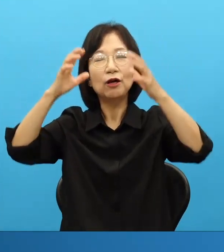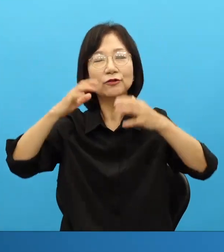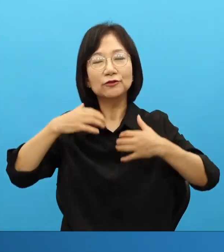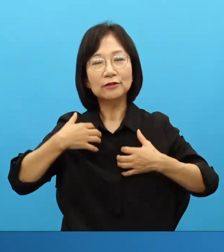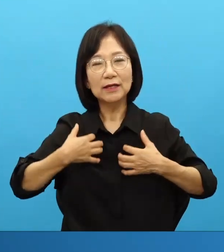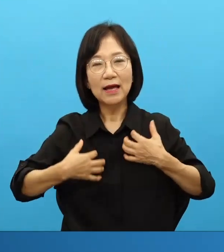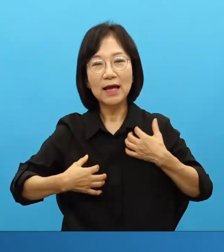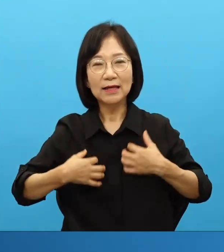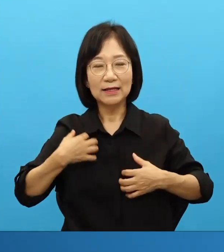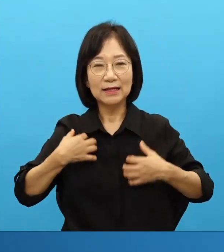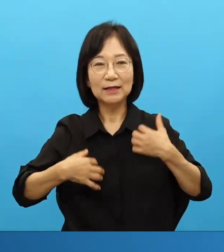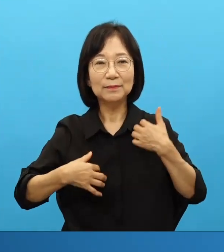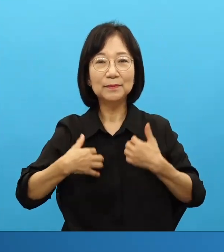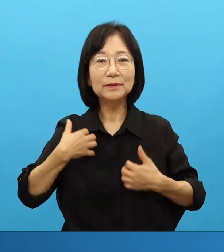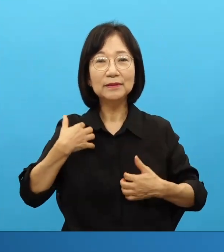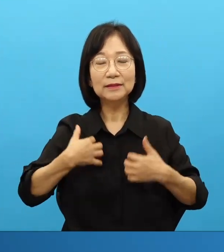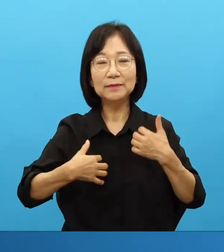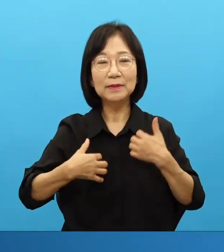천국의